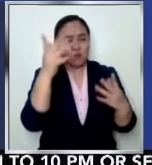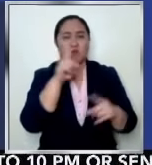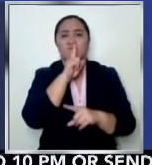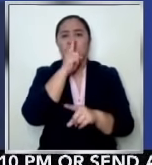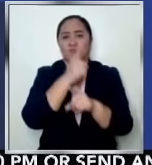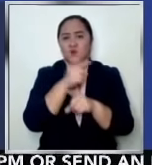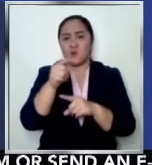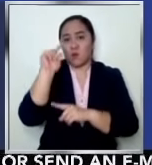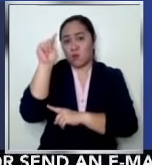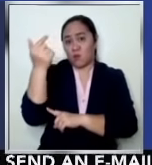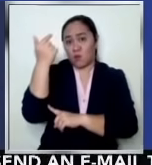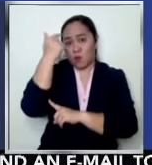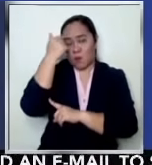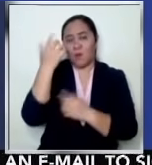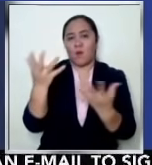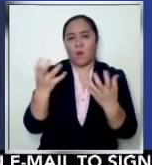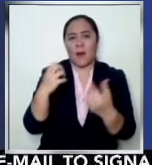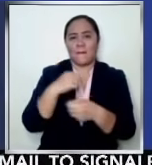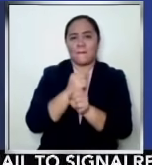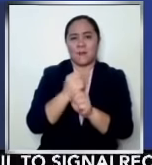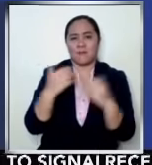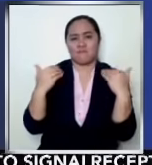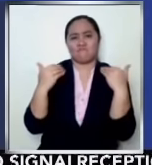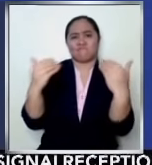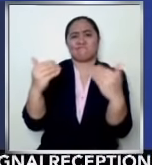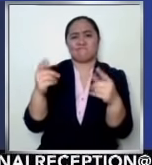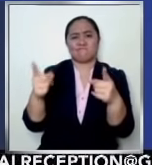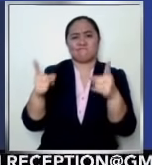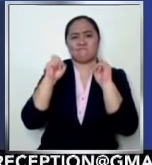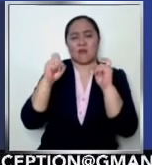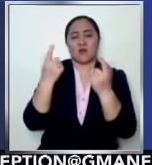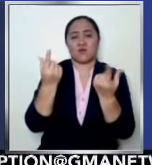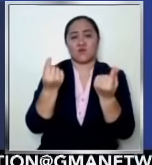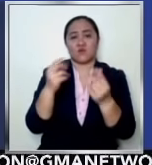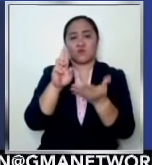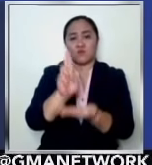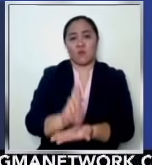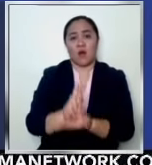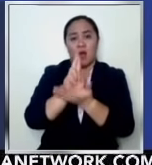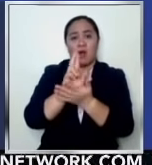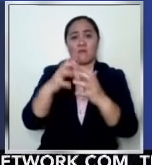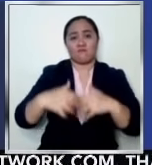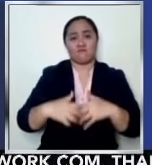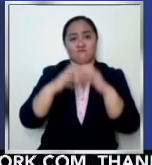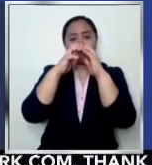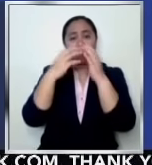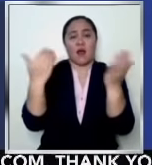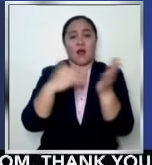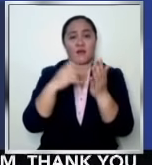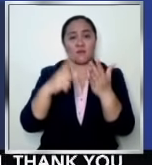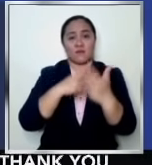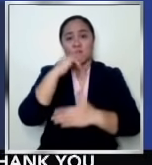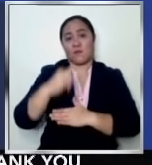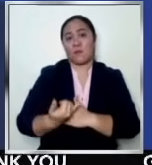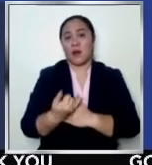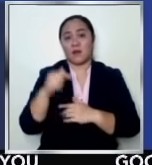expedite the completion of rehabilitation projects at the soonest possible